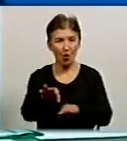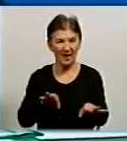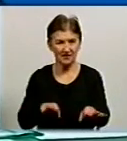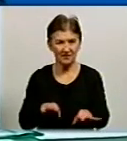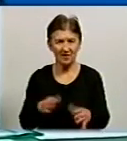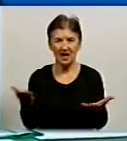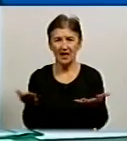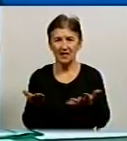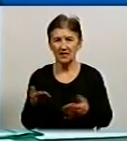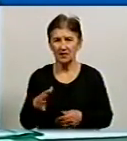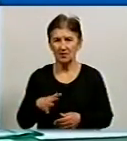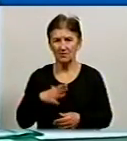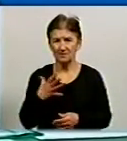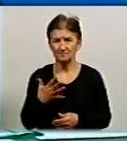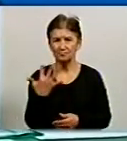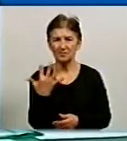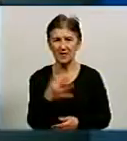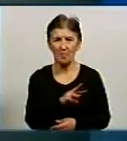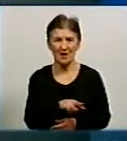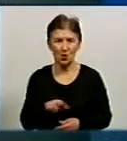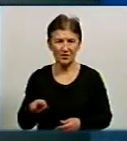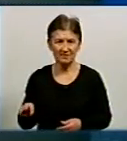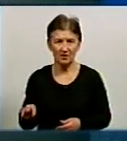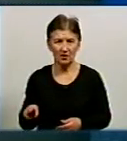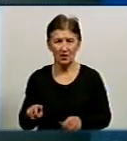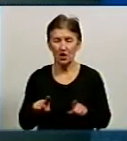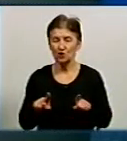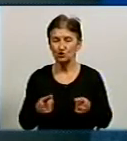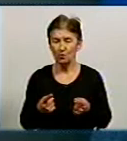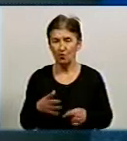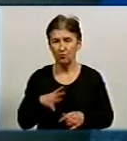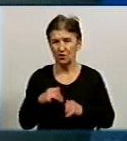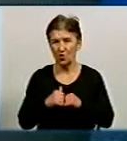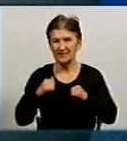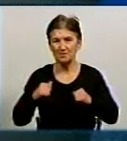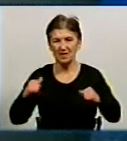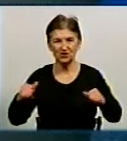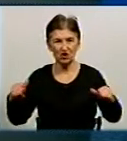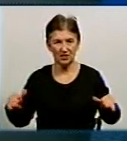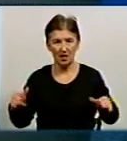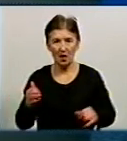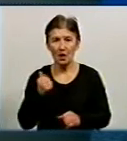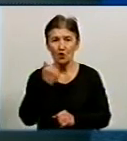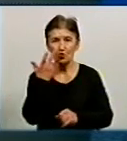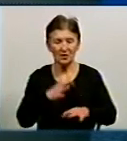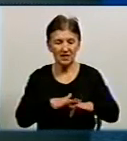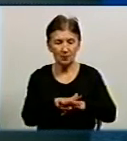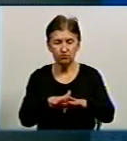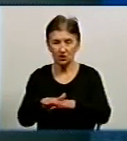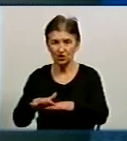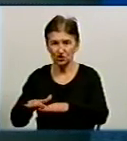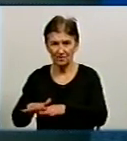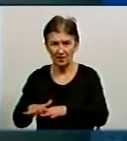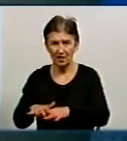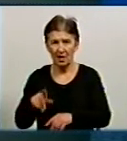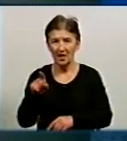був в розмірі 5 мільйонів гривень. Чому було збільшення? Тому що, коли порахували на координаційній